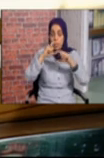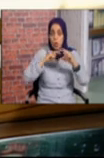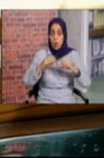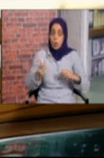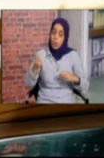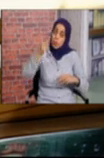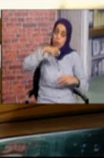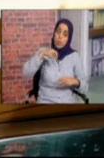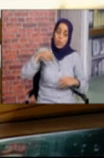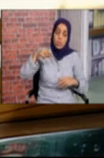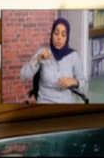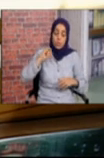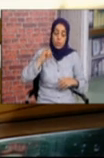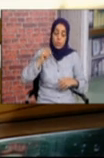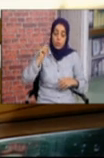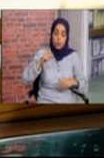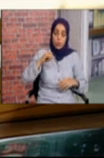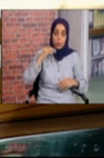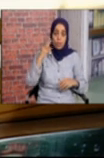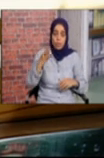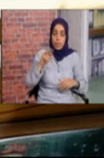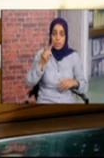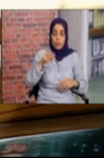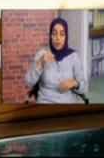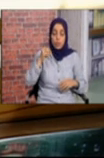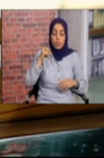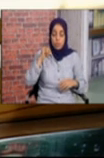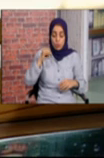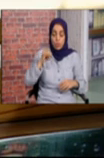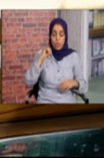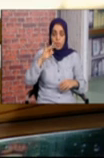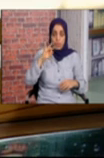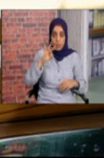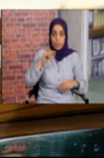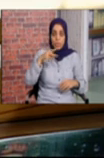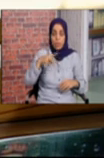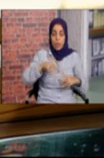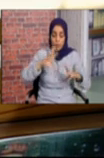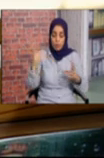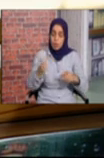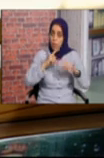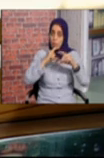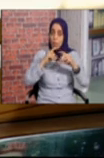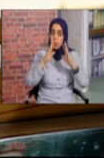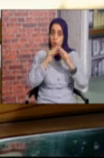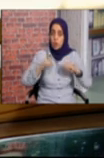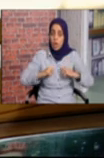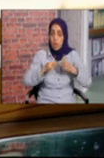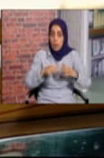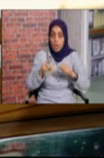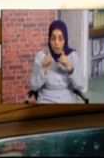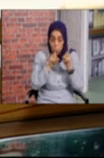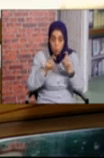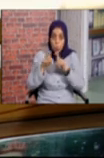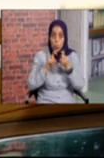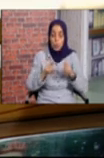على 037037 مبادرة نور حياة في كل البنوك المصرية، او ان هو يبلغنا ان هو محتاج